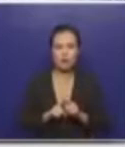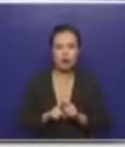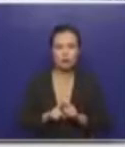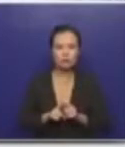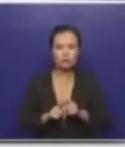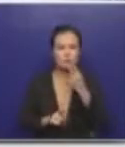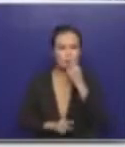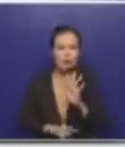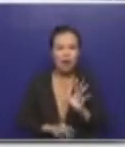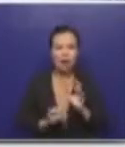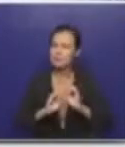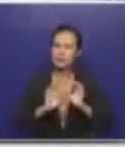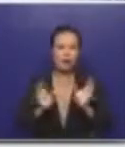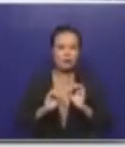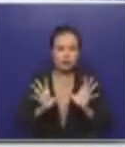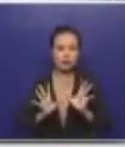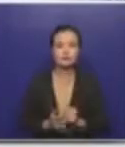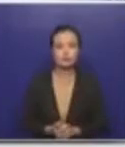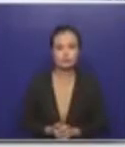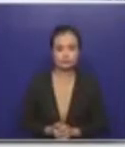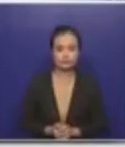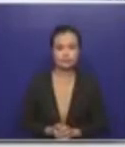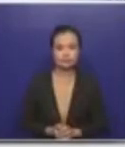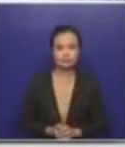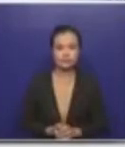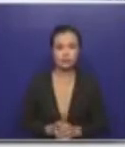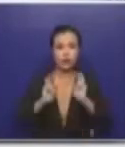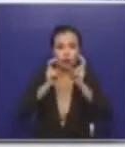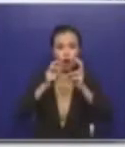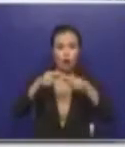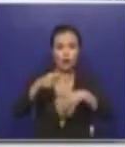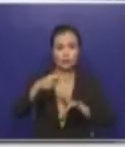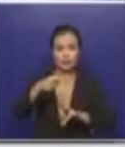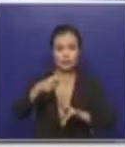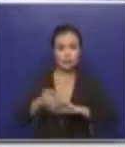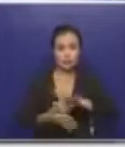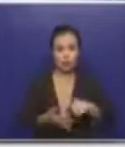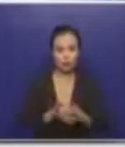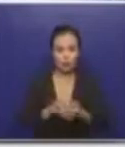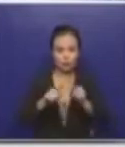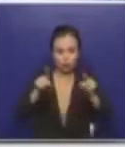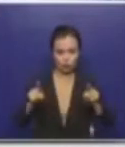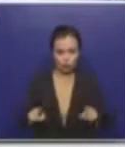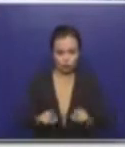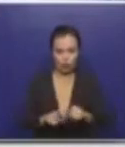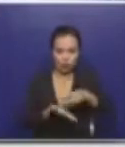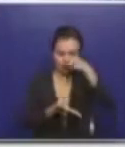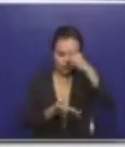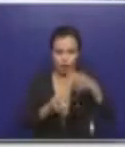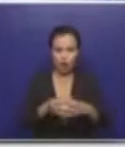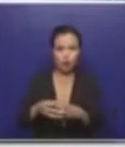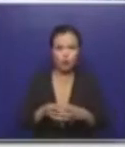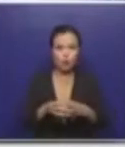ธรรมไม่ชัดเจนครับท่านประธานครับถ้าขืนเอายัตติทั้งหมดนะครับจะมาตั้งกรอบน้องๆ นิสิตนักศึกษาเขา